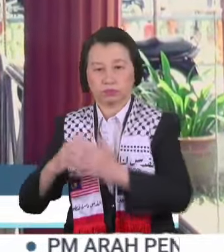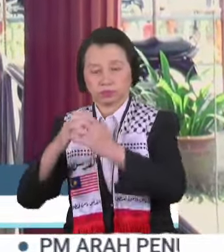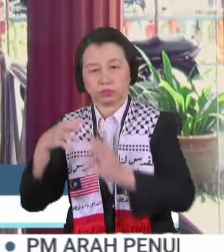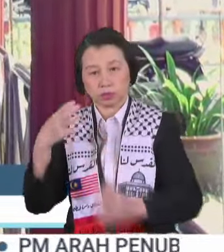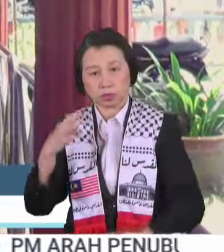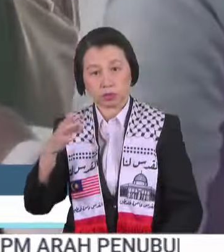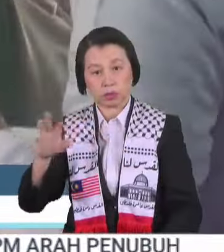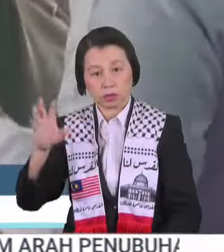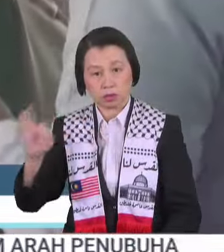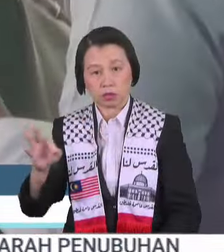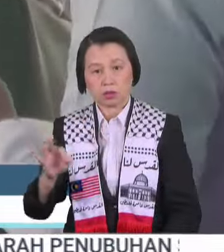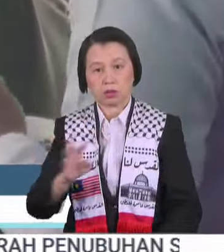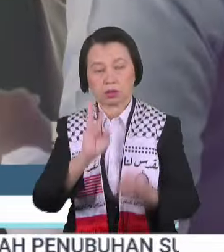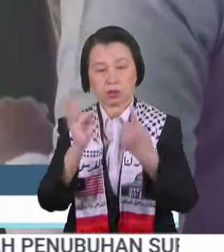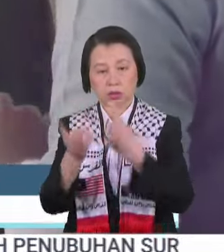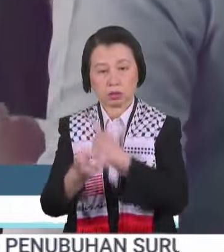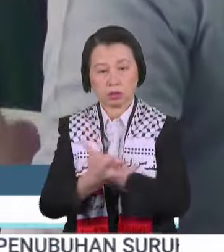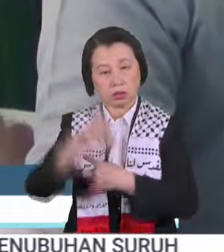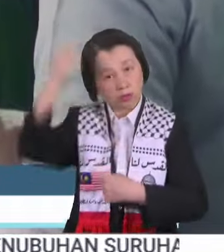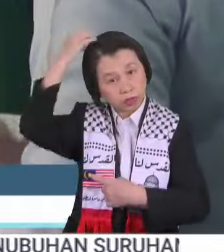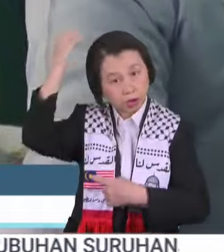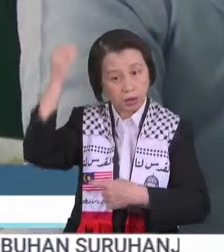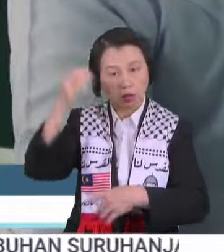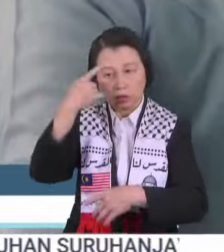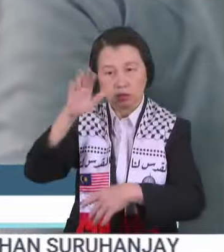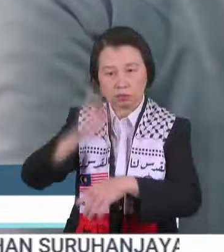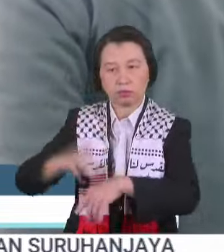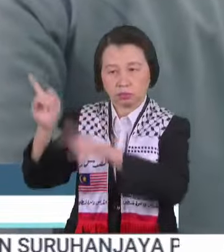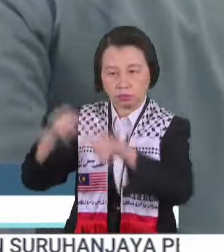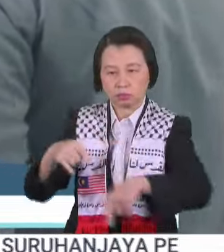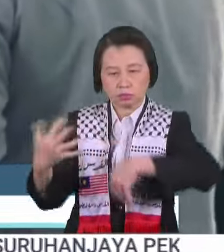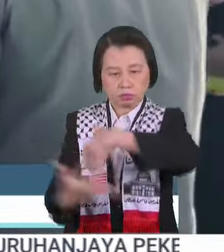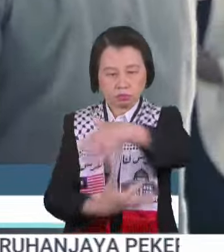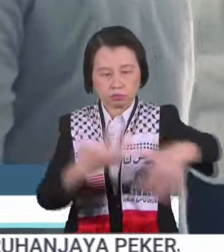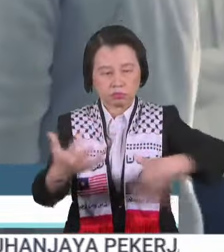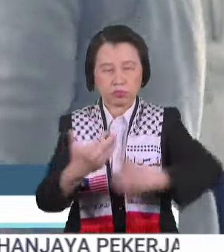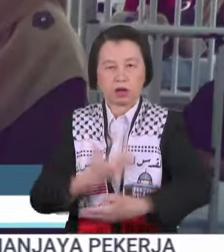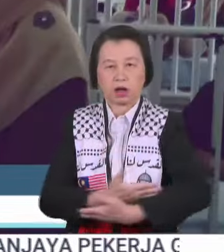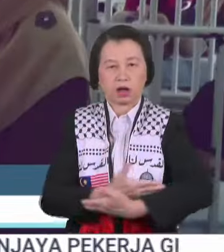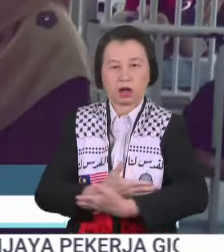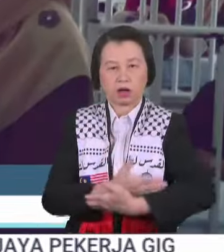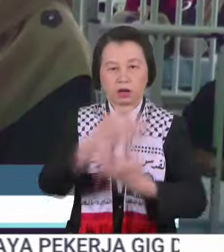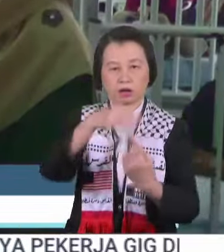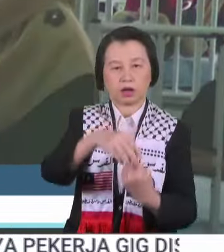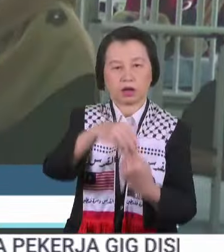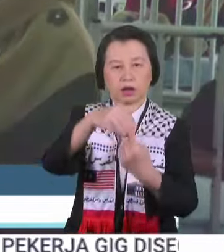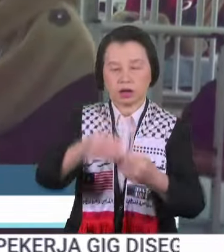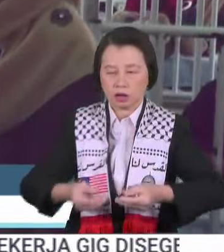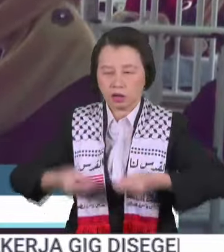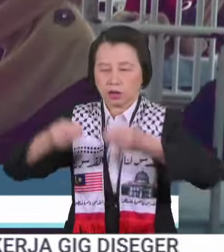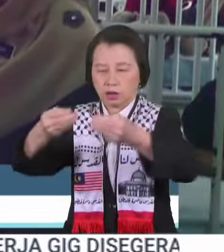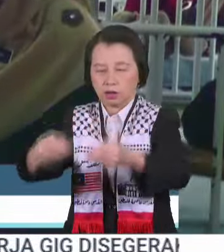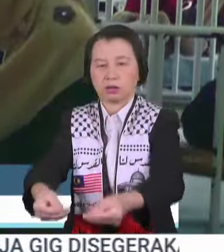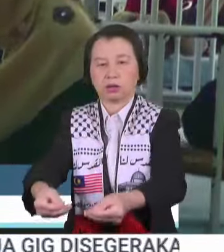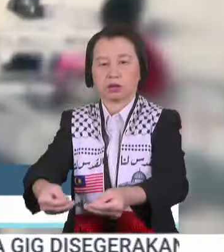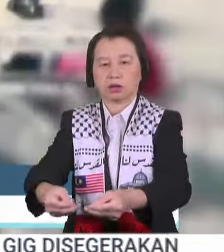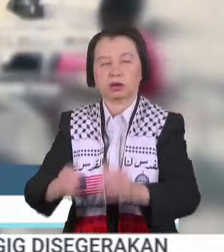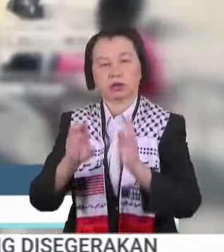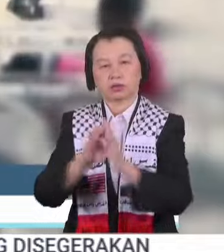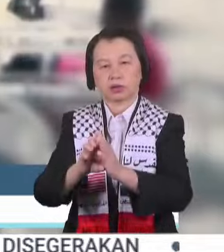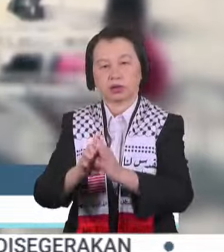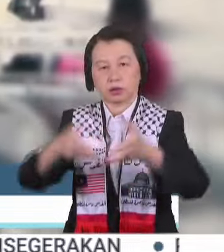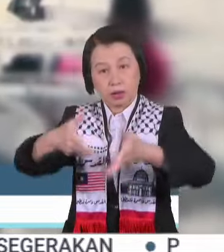99 Kebajikan Insan Selangor terpanggil untuk menyantuni anak-anak istimewa ini dengan menghulurkan sumbangan